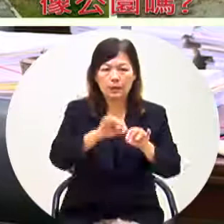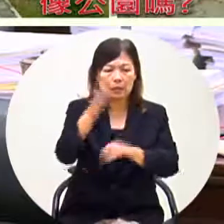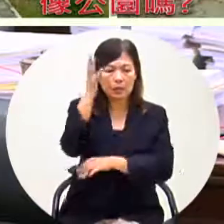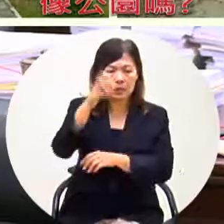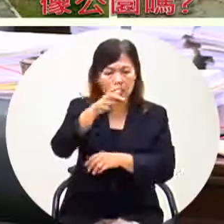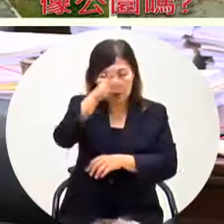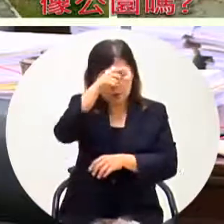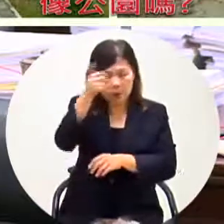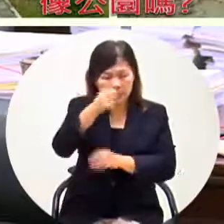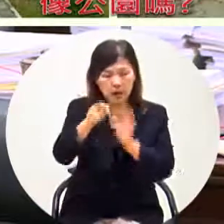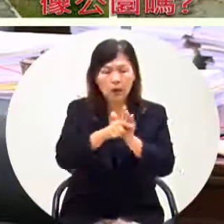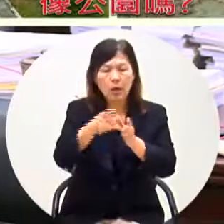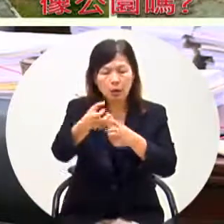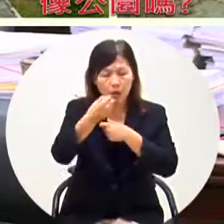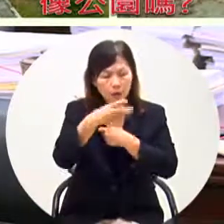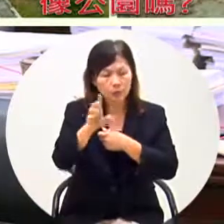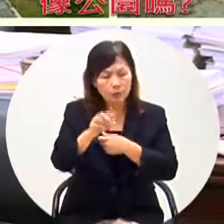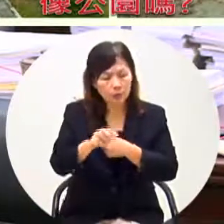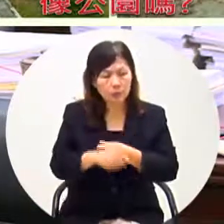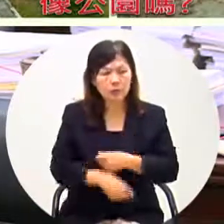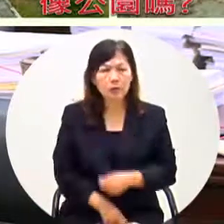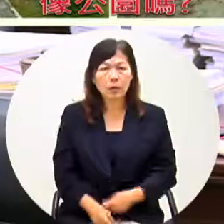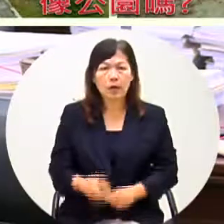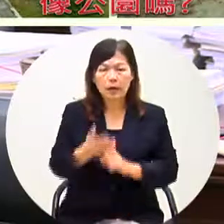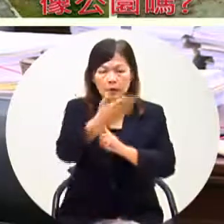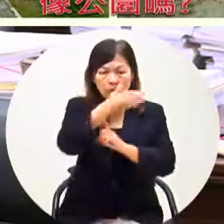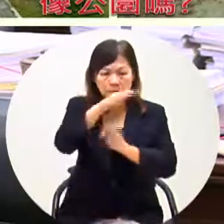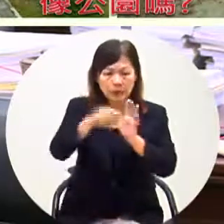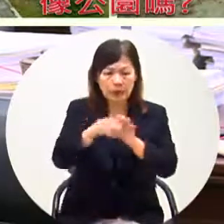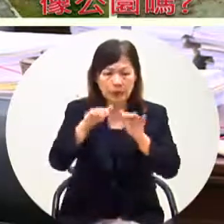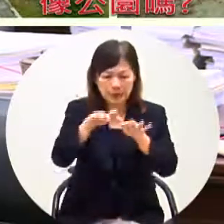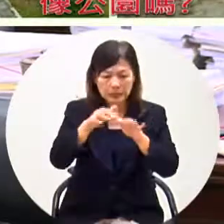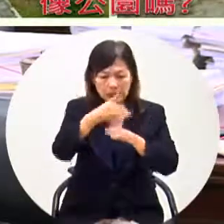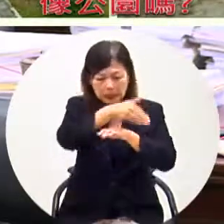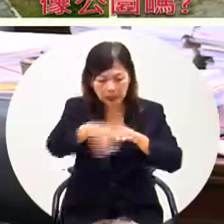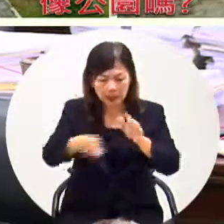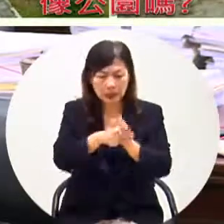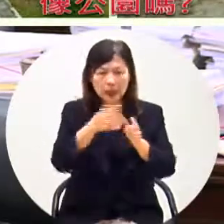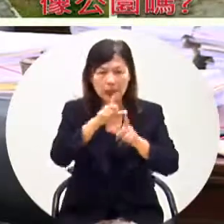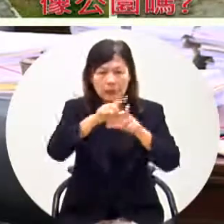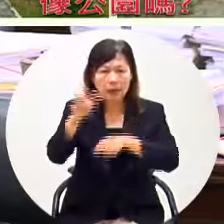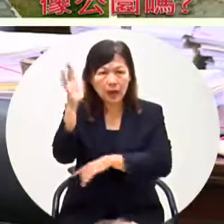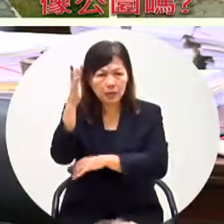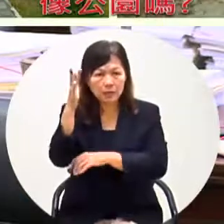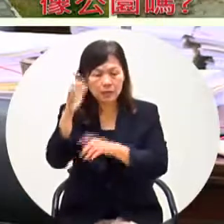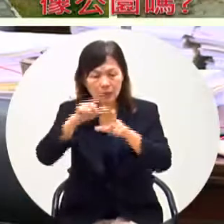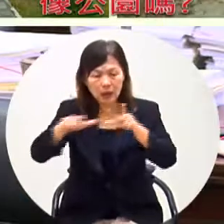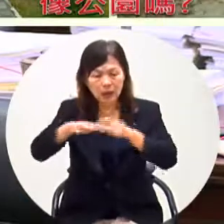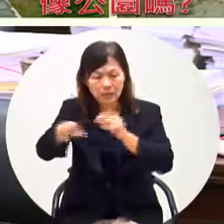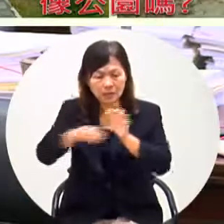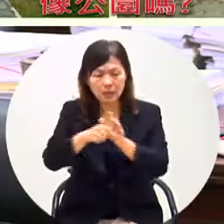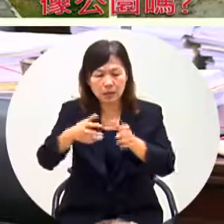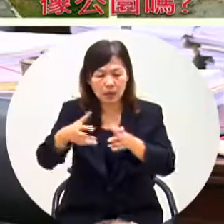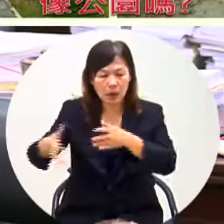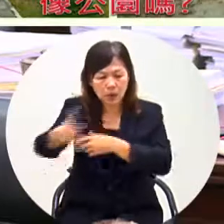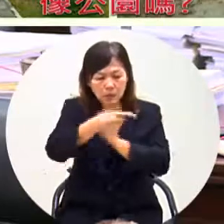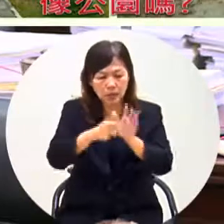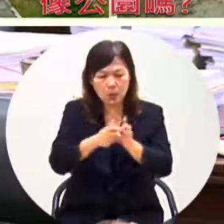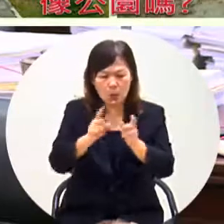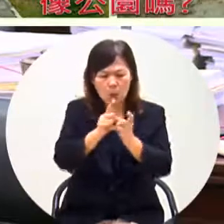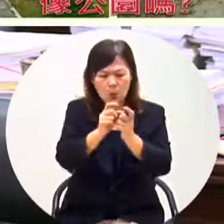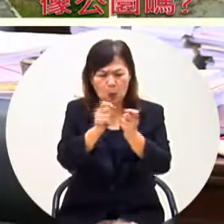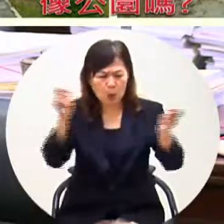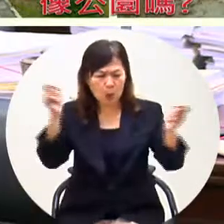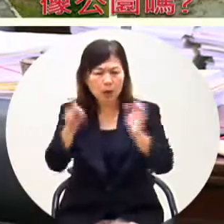问说，73断层带跟大社区段征收离这么远。又没有地缘关系，为什么跟他有关